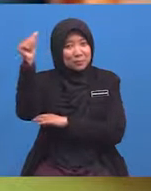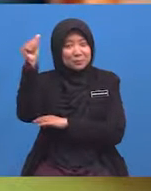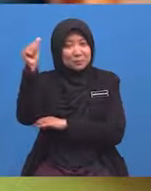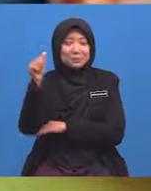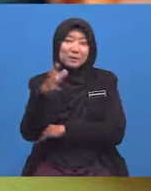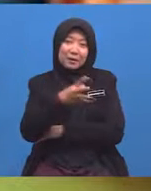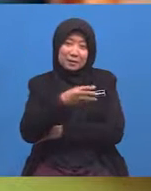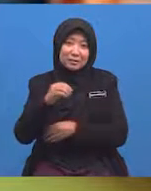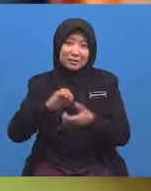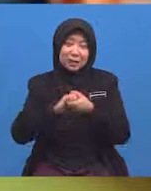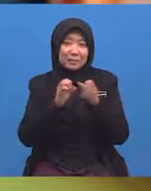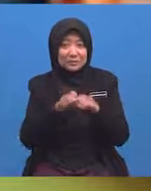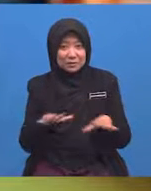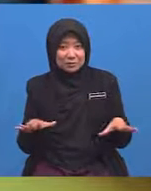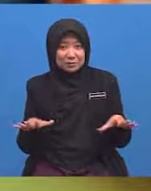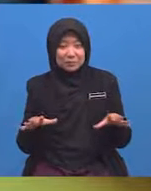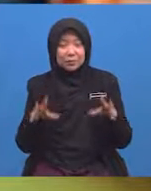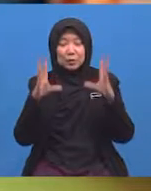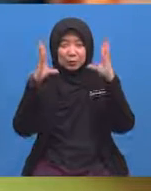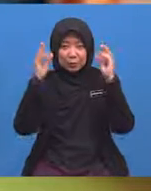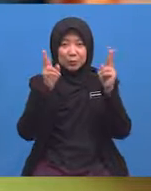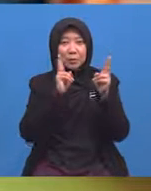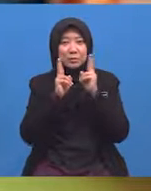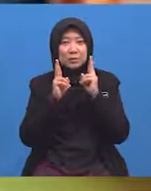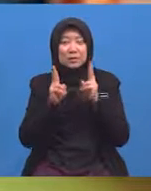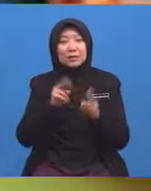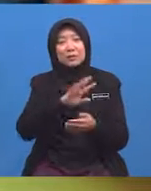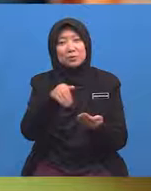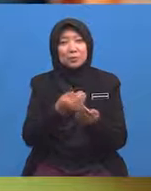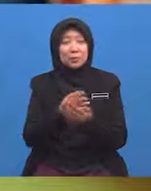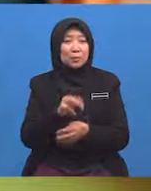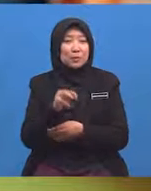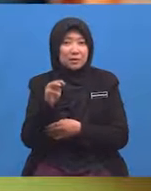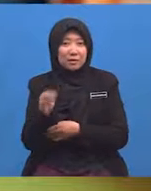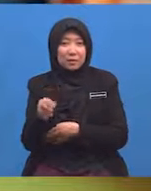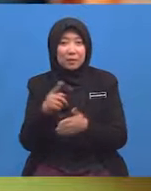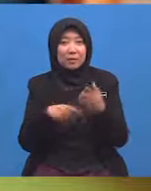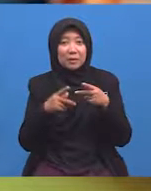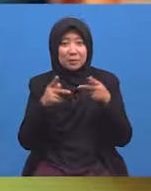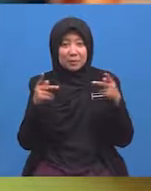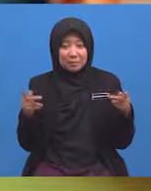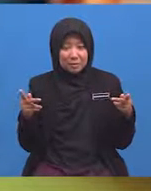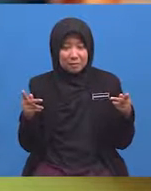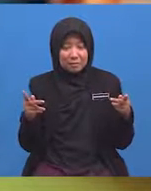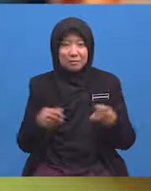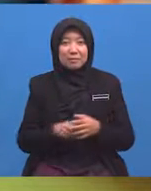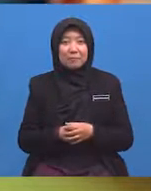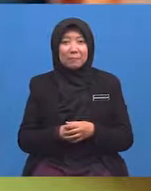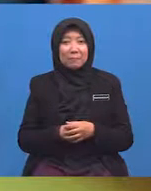Assalamualaikum dan salam sejahtera cikgu ucapkan kepada semua murid. Apa khabar